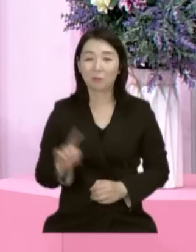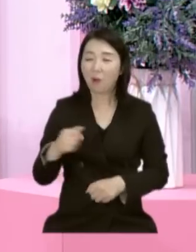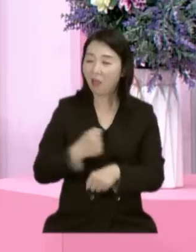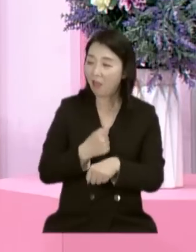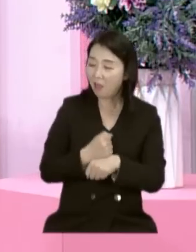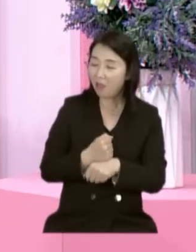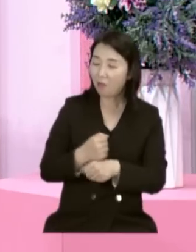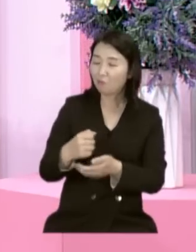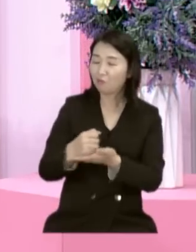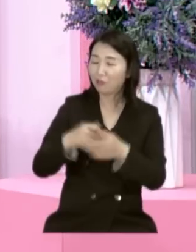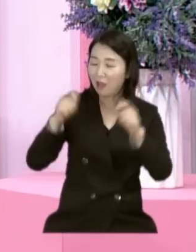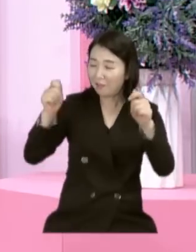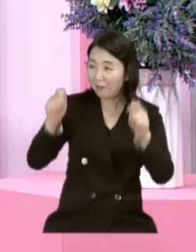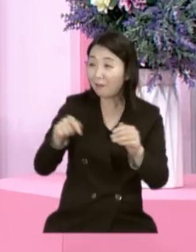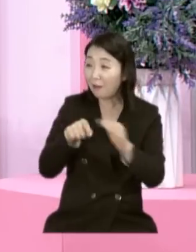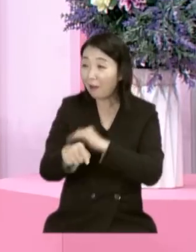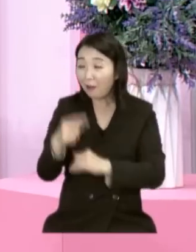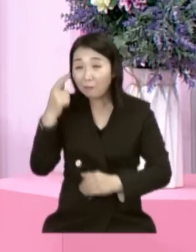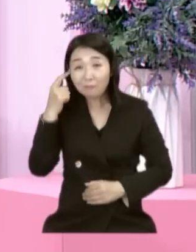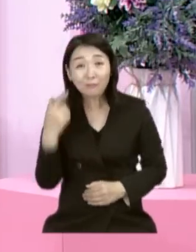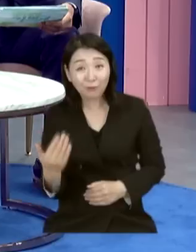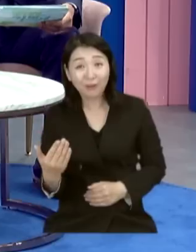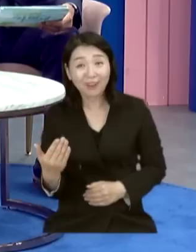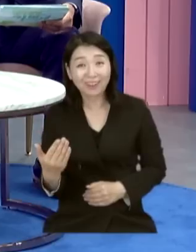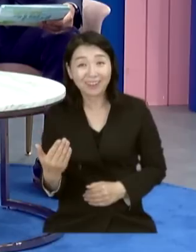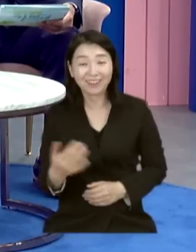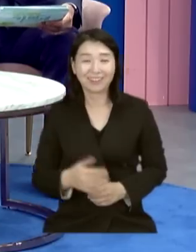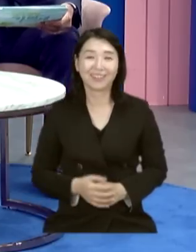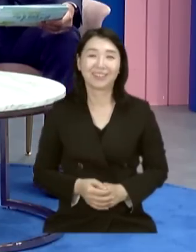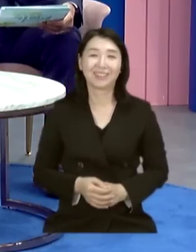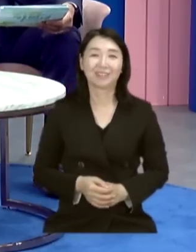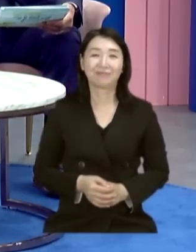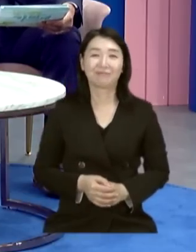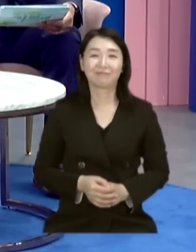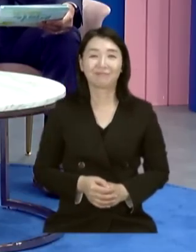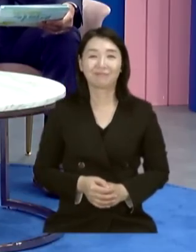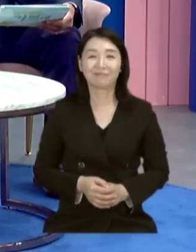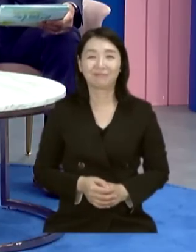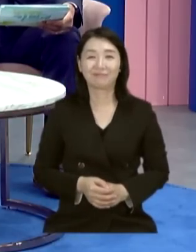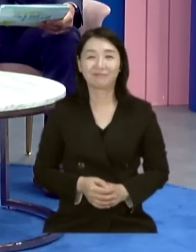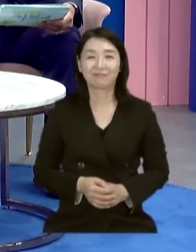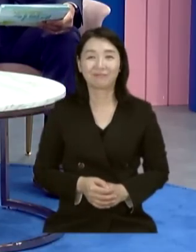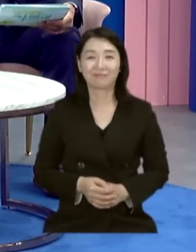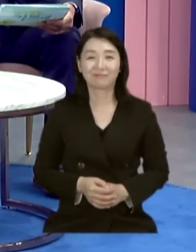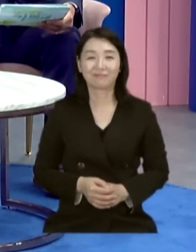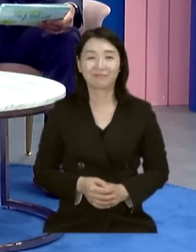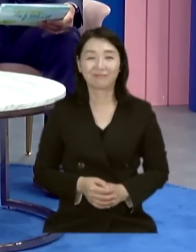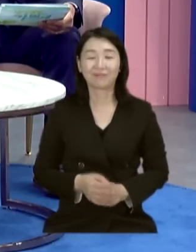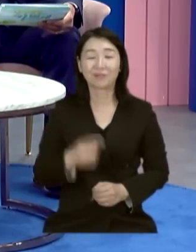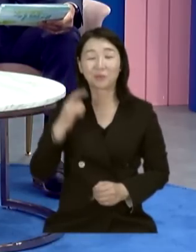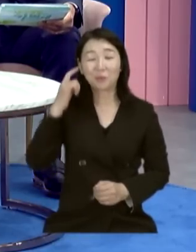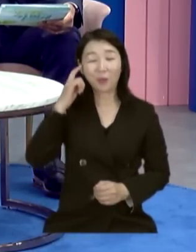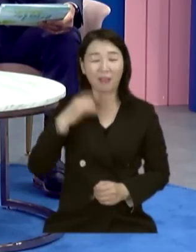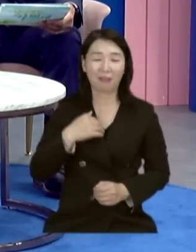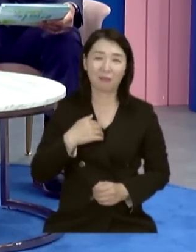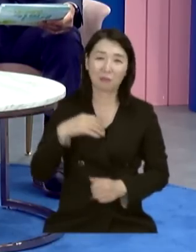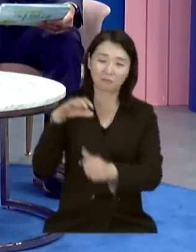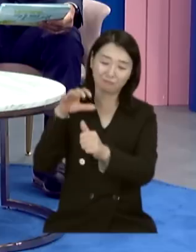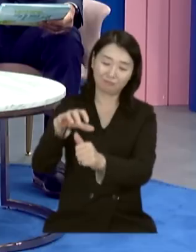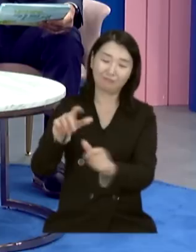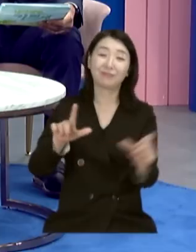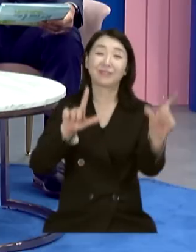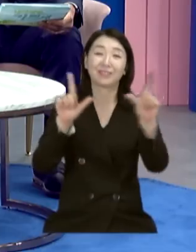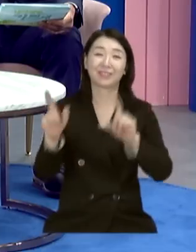하나 해도 무당한테 무당. 다 물어보고. 점을 보고 이렇게 해야 되는 게 참 구속된 그런